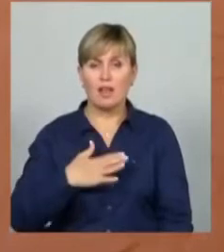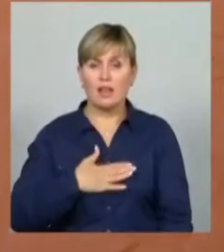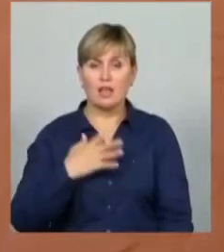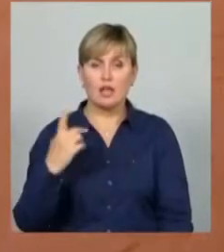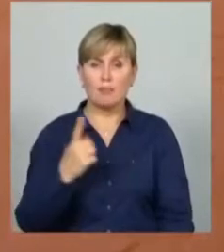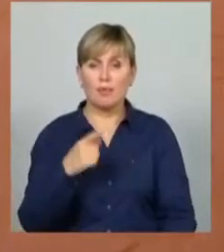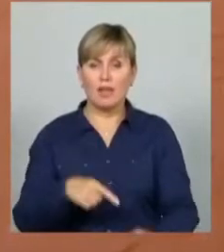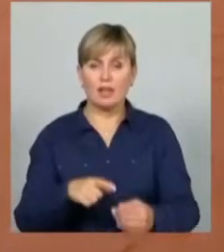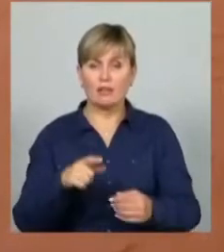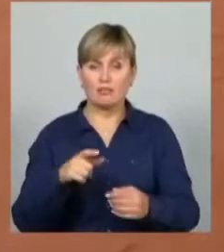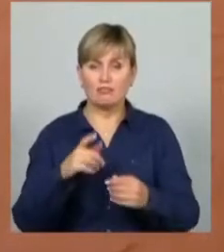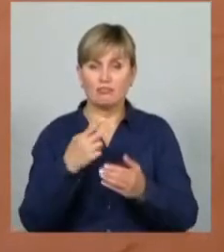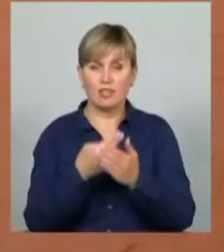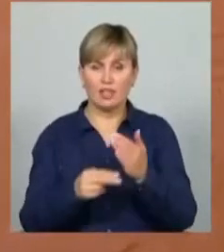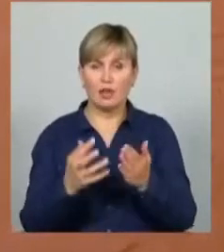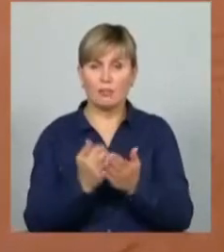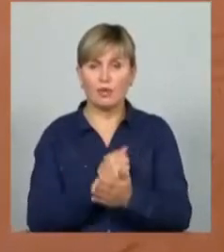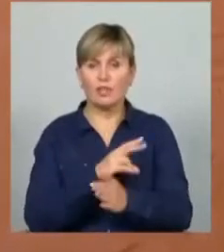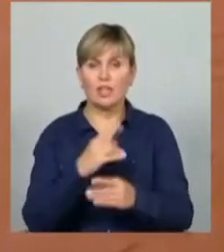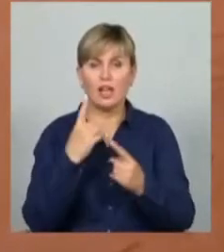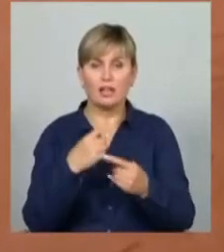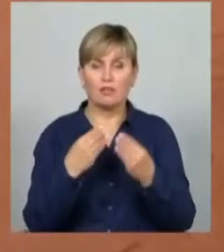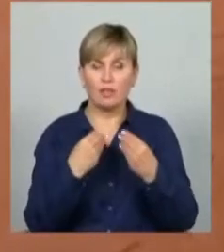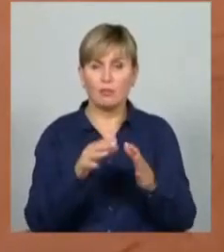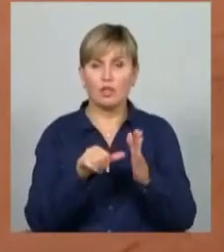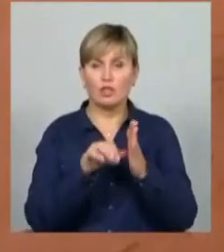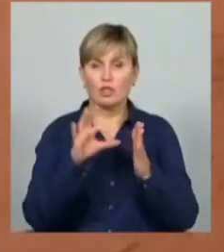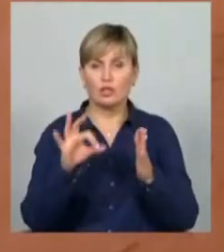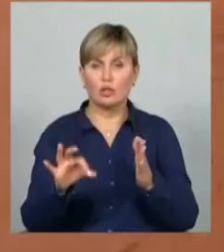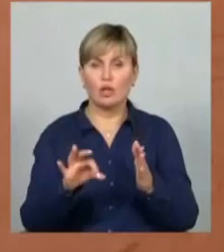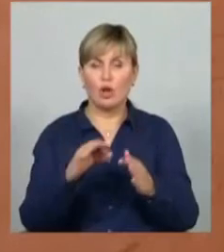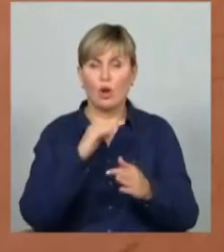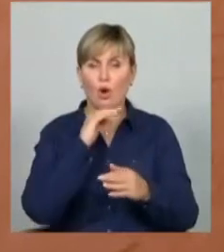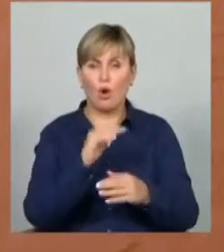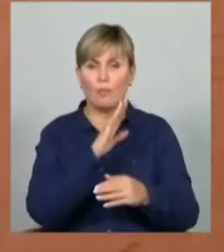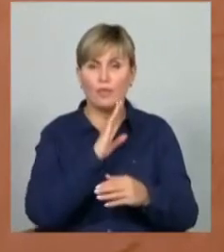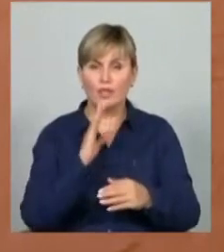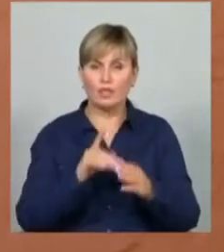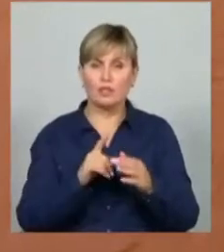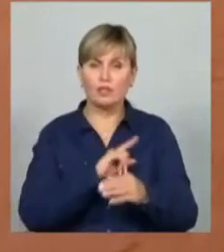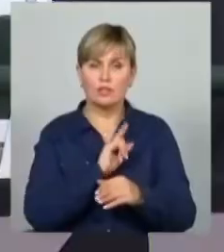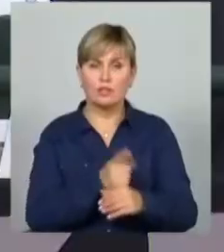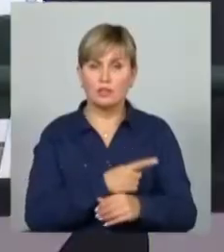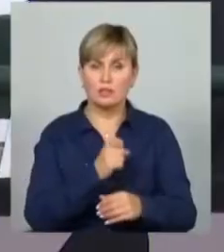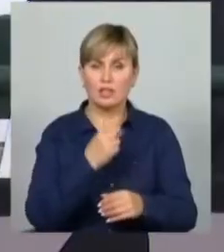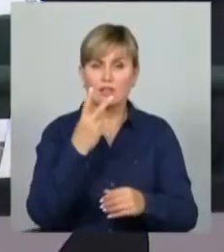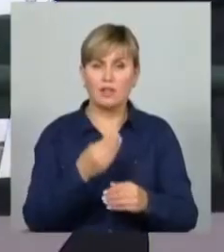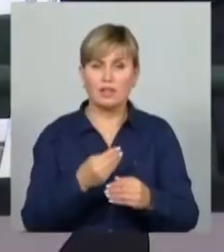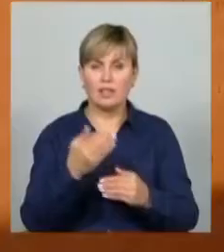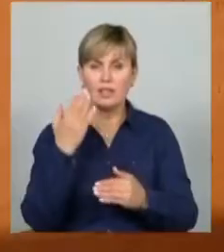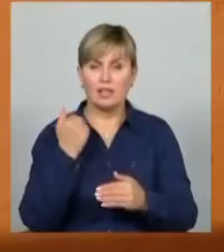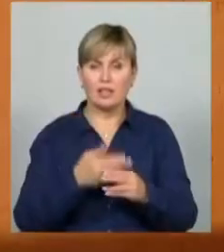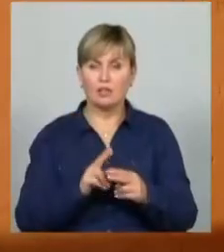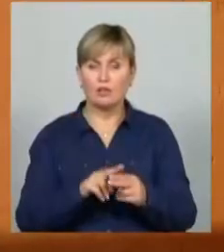сете разгромили аргентинок, не отдав им ни одного гейма – 6-0. Опытная Шведова мощно начинала атаки с задней линии, а Данилина,